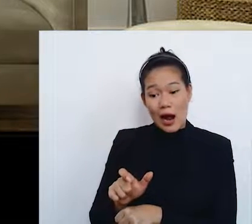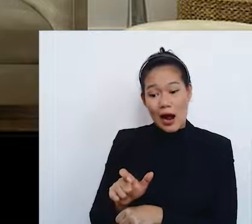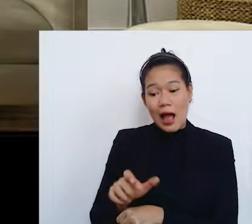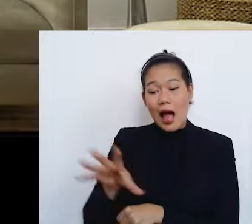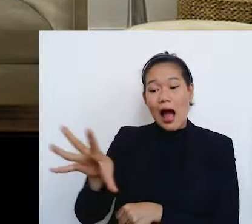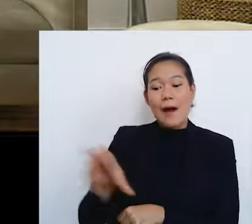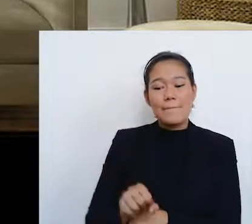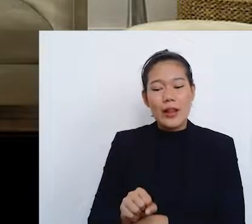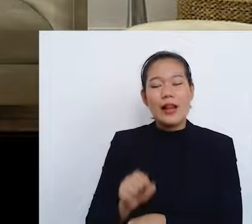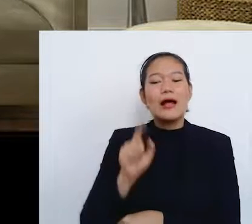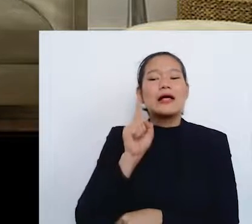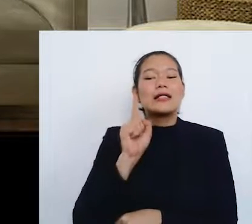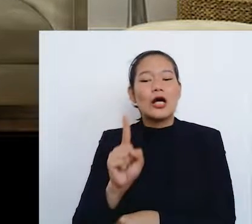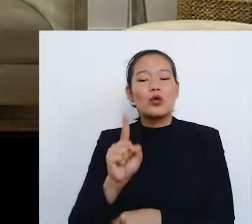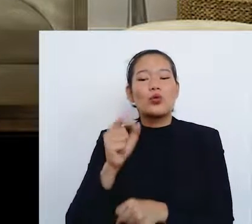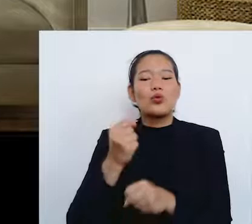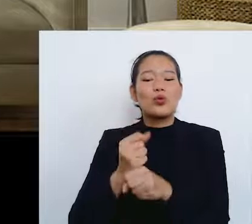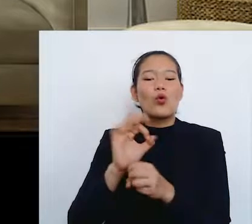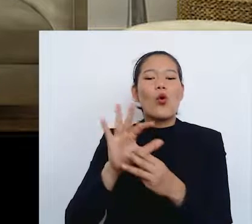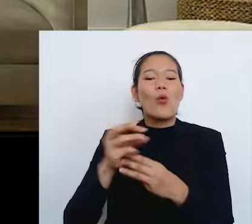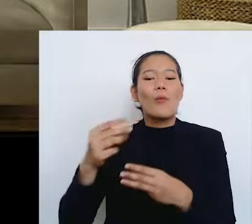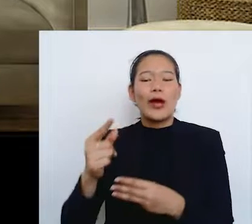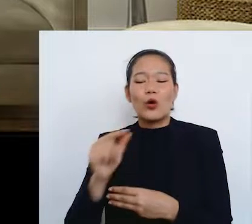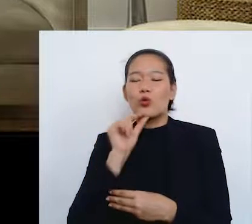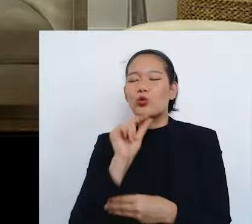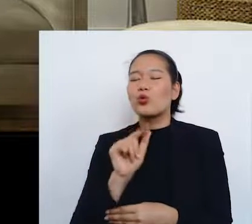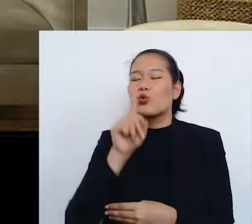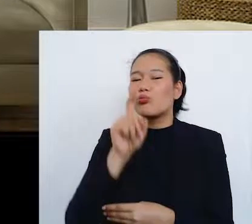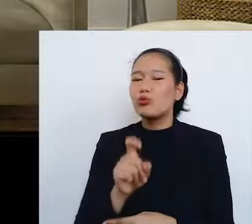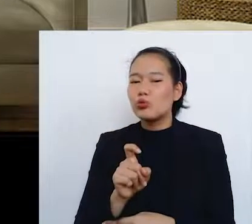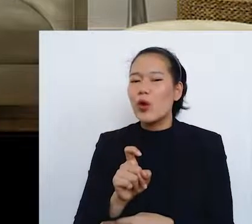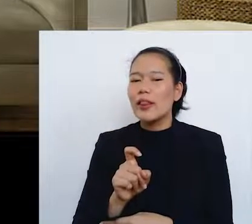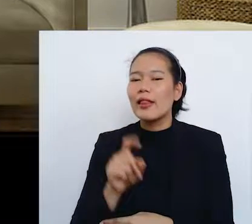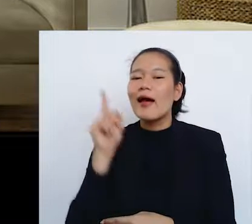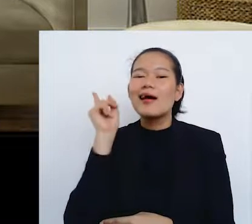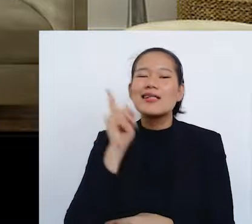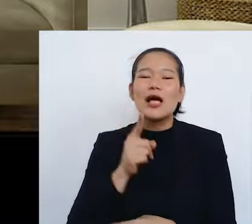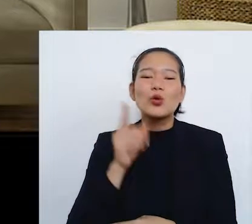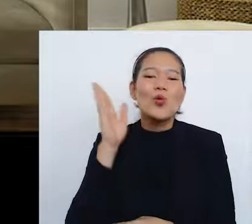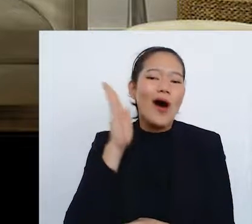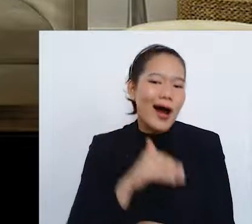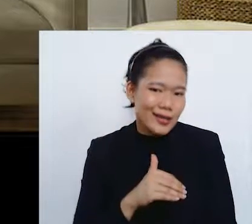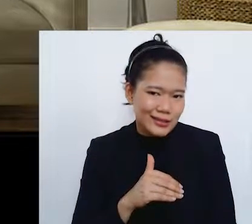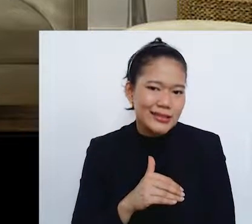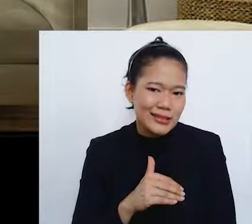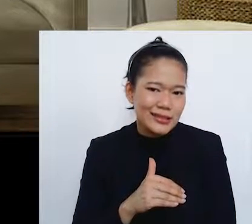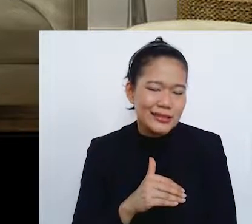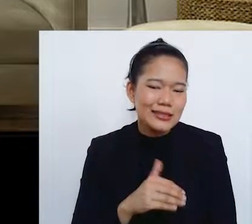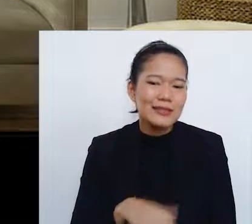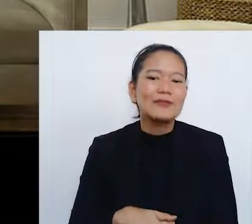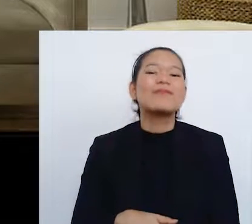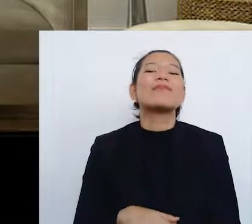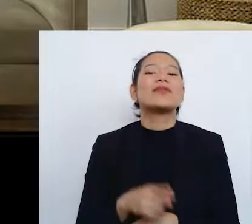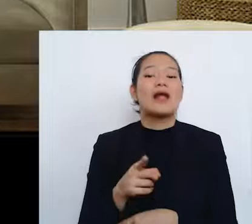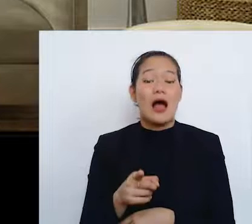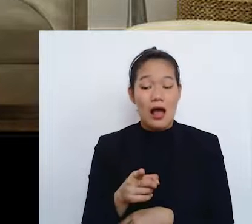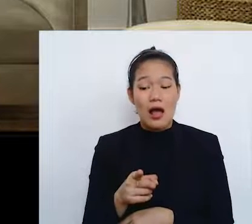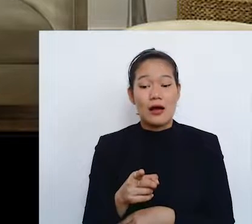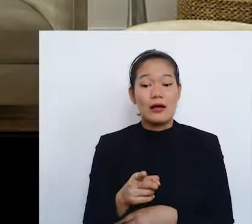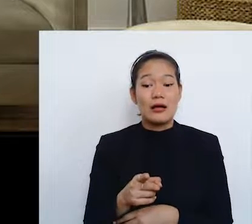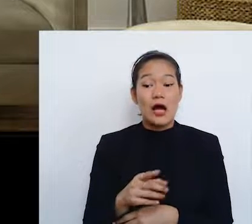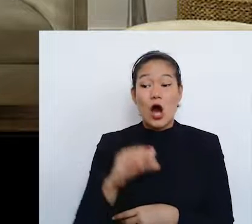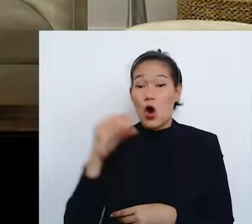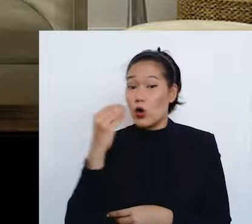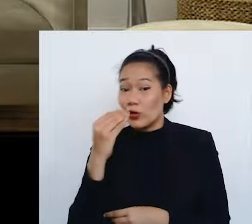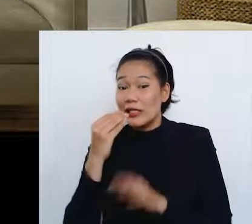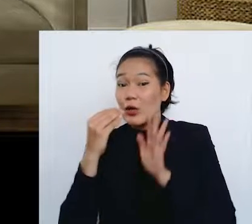satu gomer itu untuk kebutuhan mereka selama satu hari itu. Dan